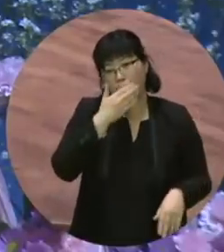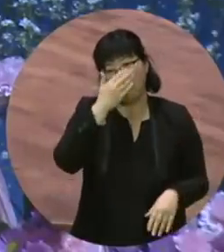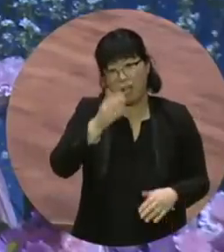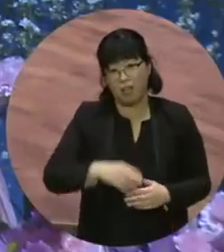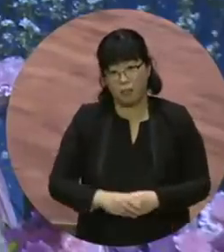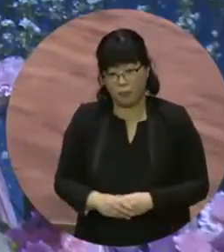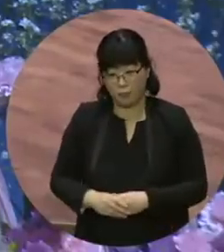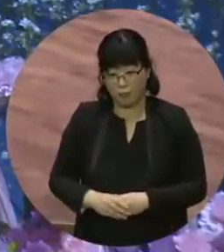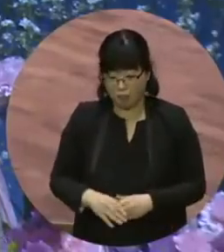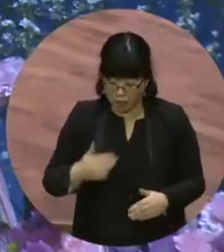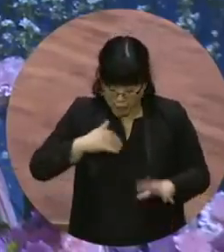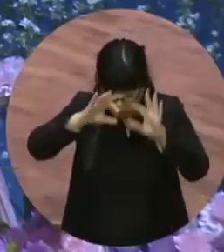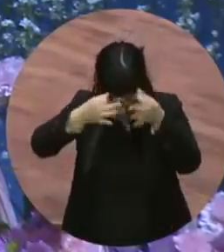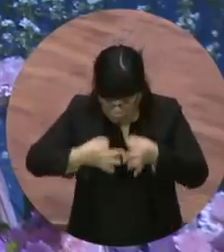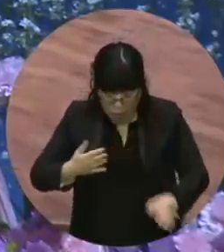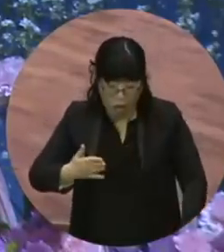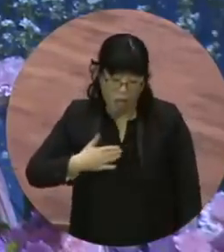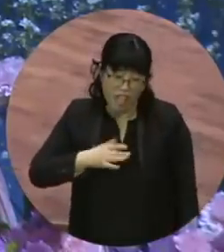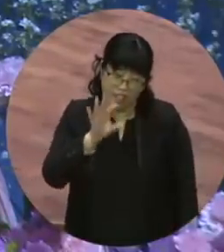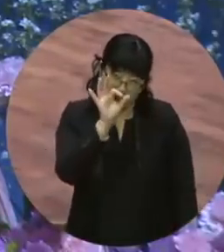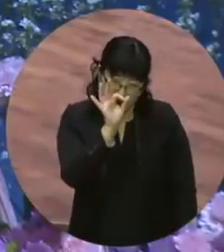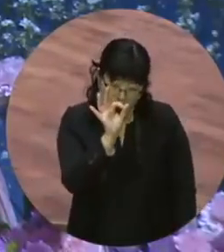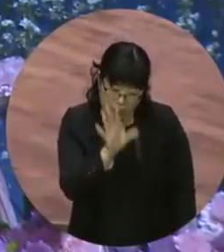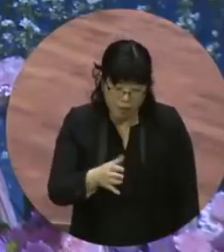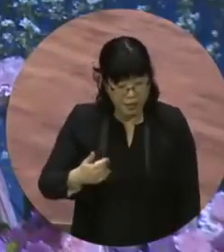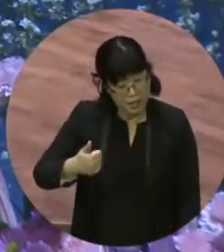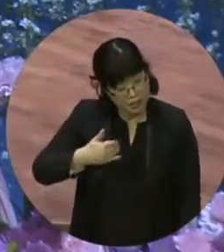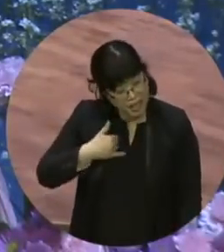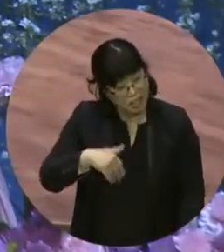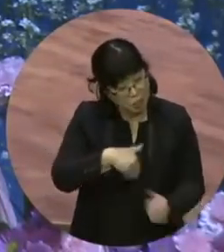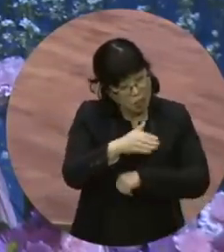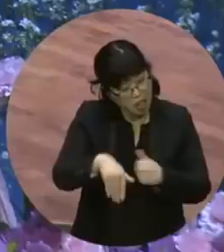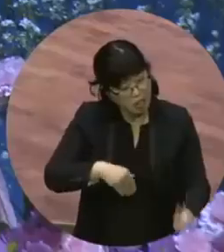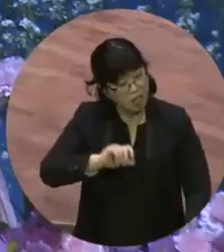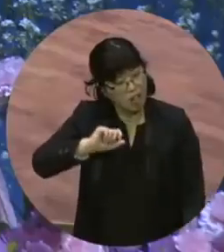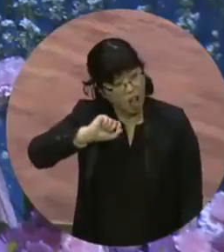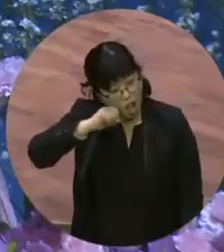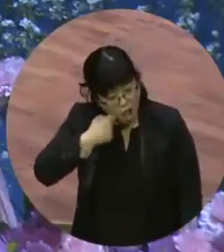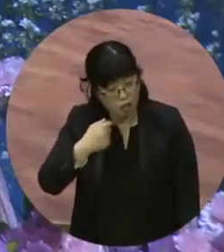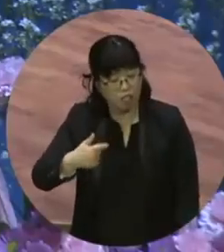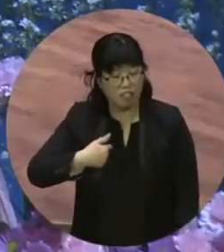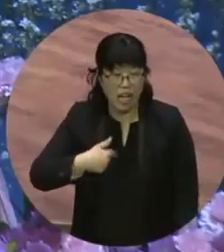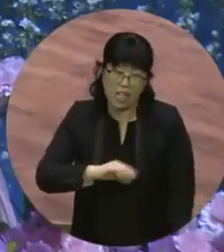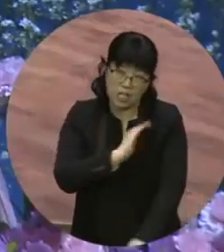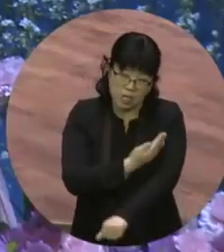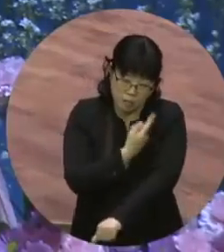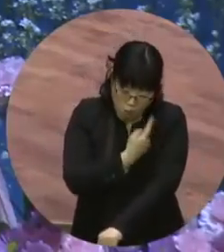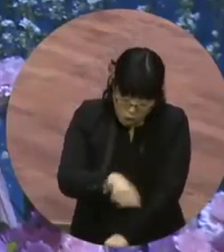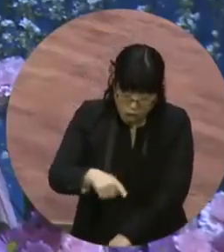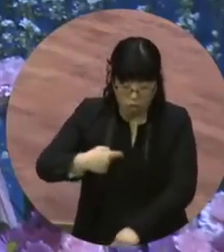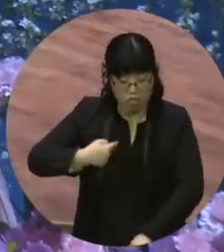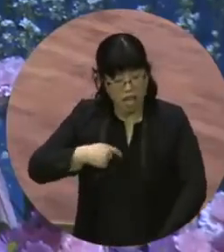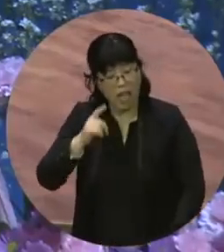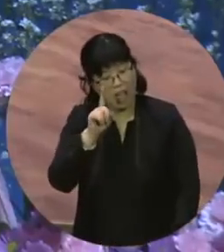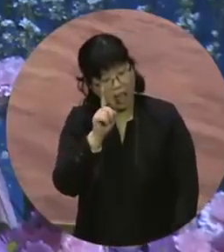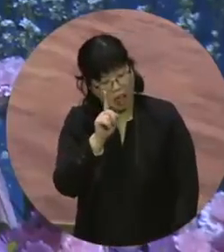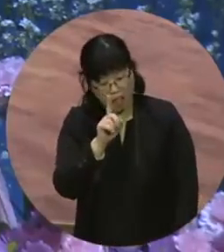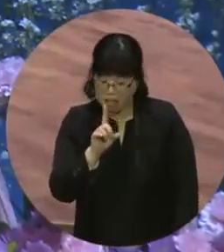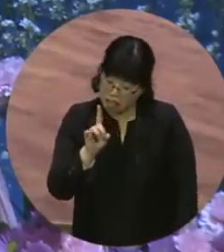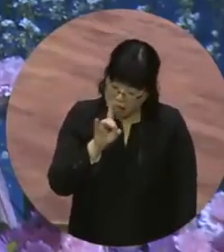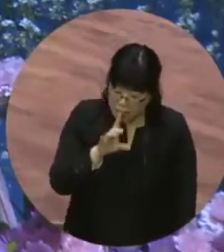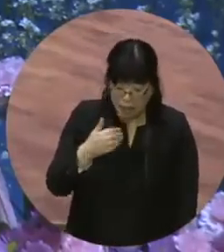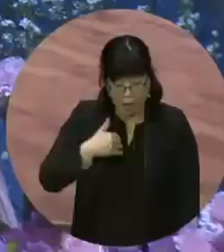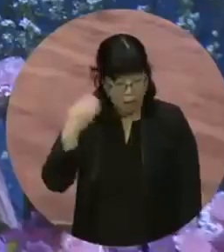안 좋고 난 안 좋아. 근데 하나님이 하시면 해요. 그걸 믿으시기 바랍니다. 나는